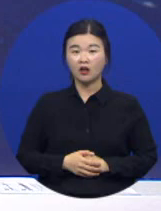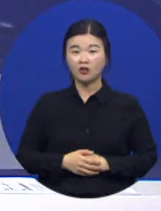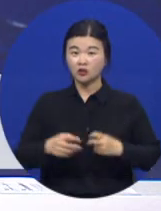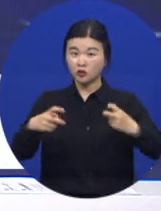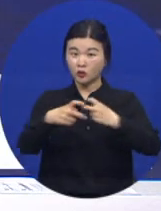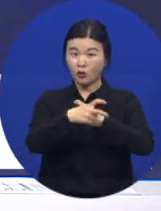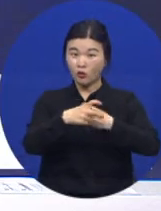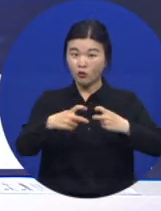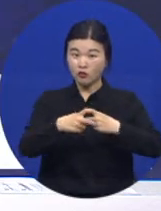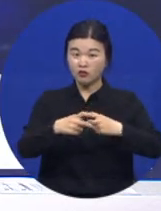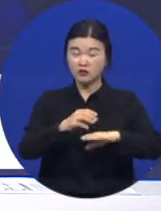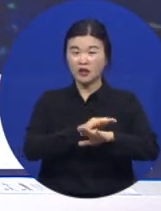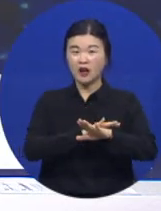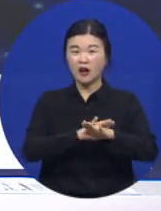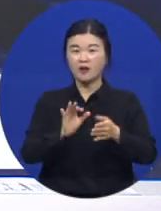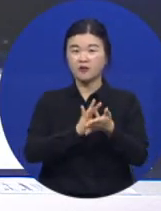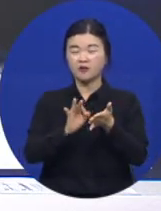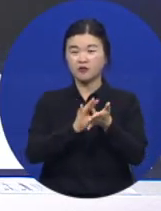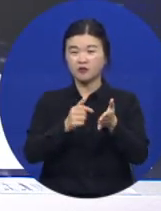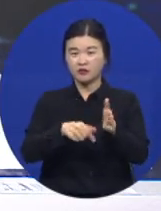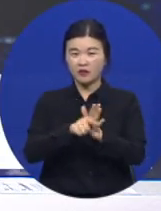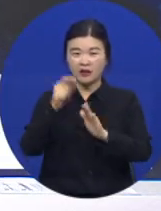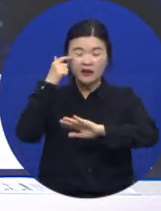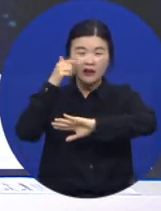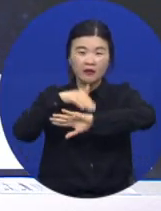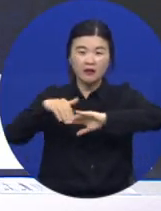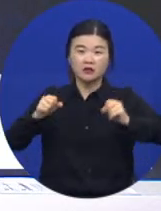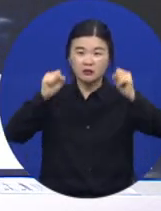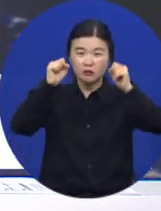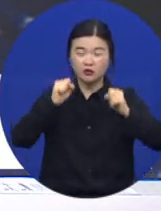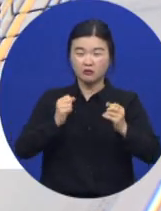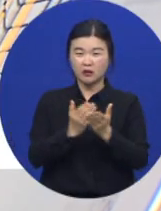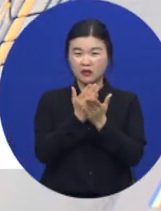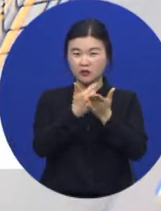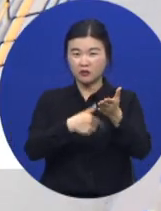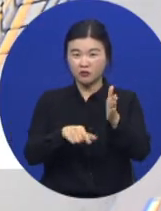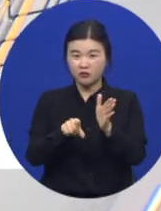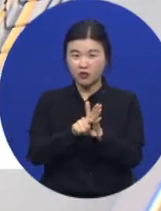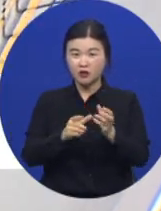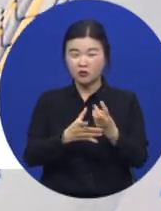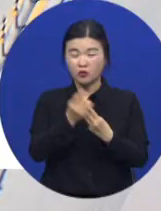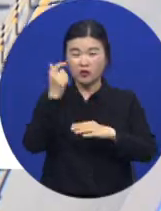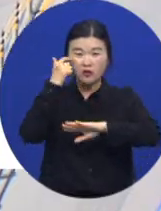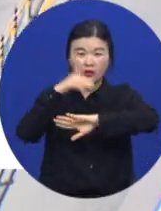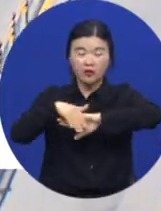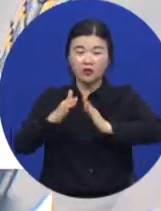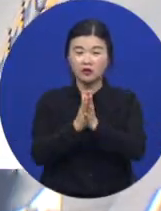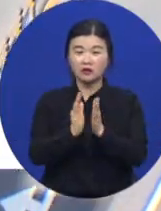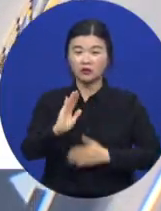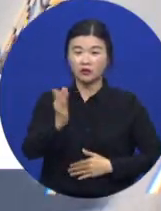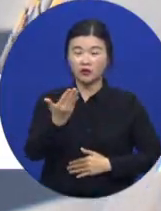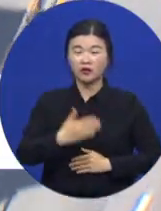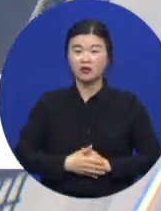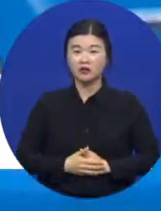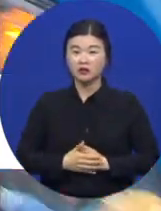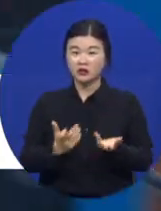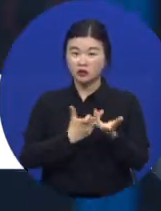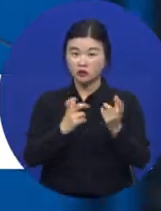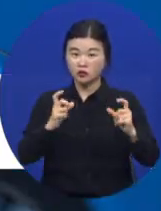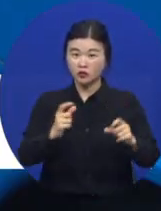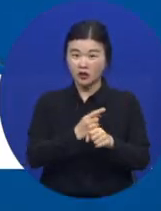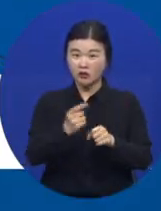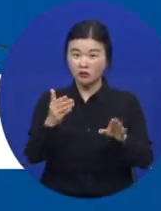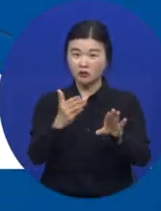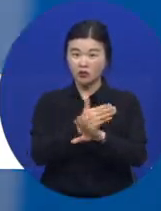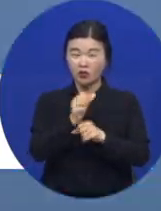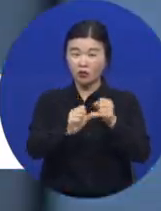대중교통 이용 촉진을 위한 지방대중교통계획과 스포츠산업진흥을 위한 종합계획 수립 용역이 추진됩니다. 제주도는